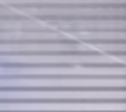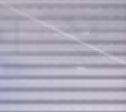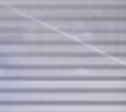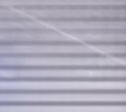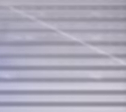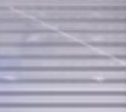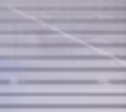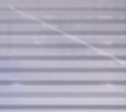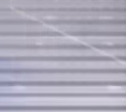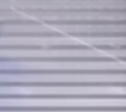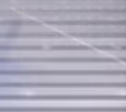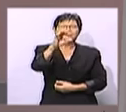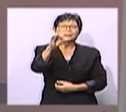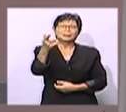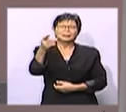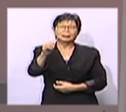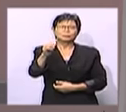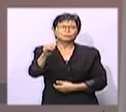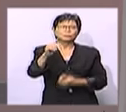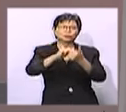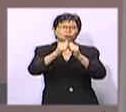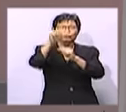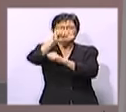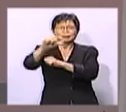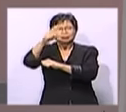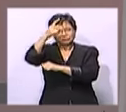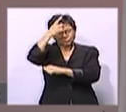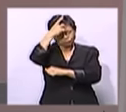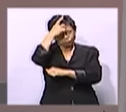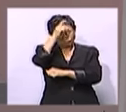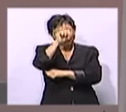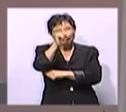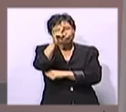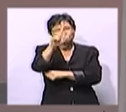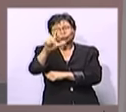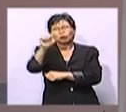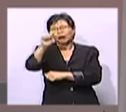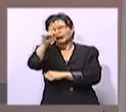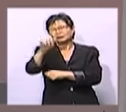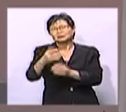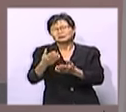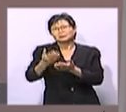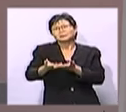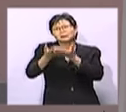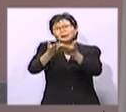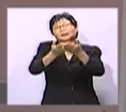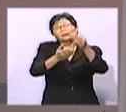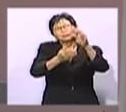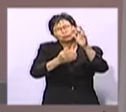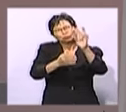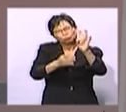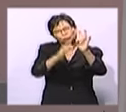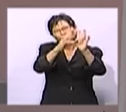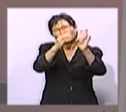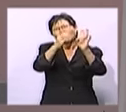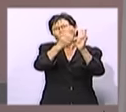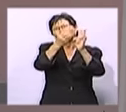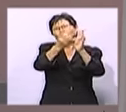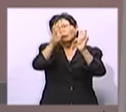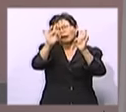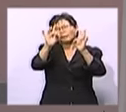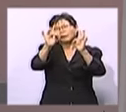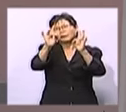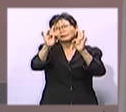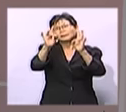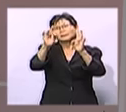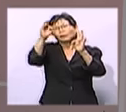pekerja. Pekan Asia Datuk Seri Abdul Azim Mohd Zabidi mencadangkan tarikh 7 atau 8 Ogos sebagai tarikh penyerahan